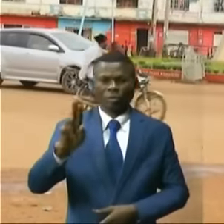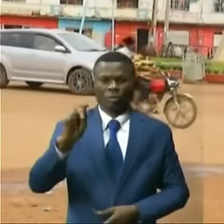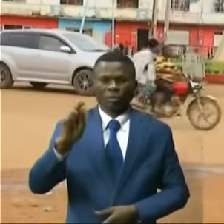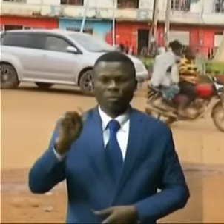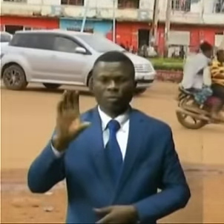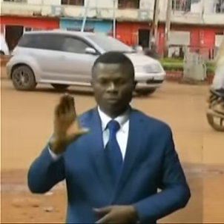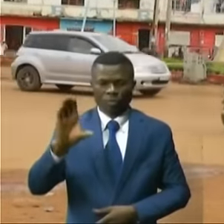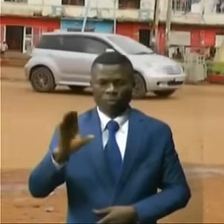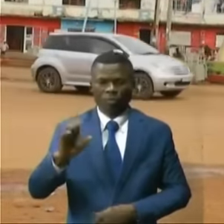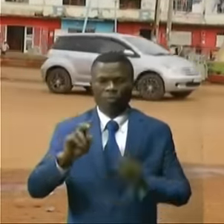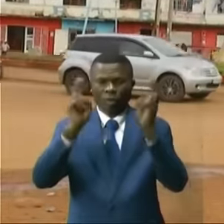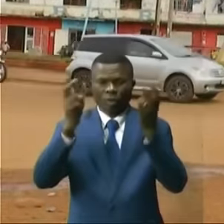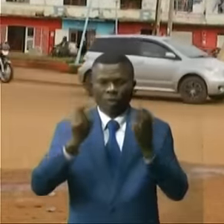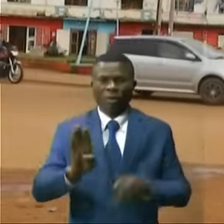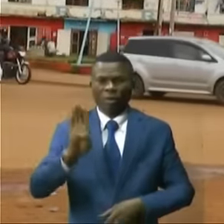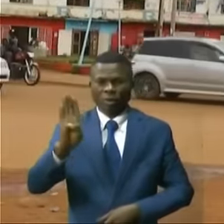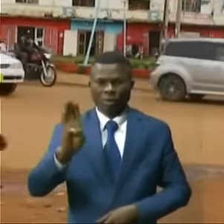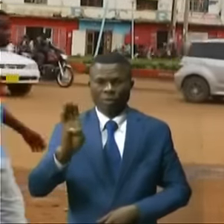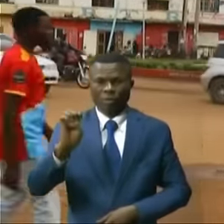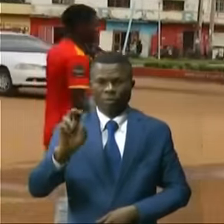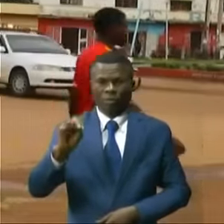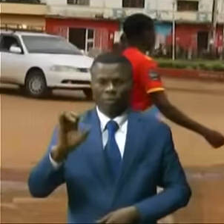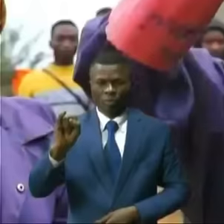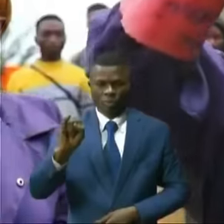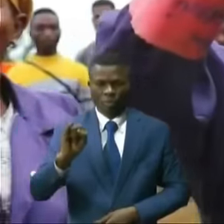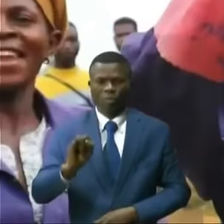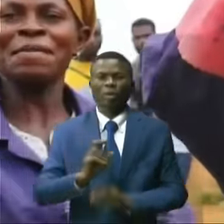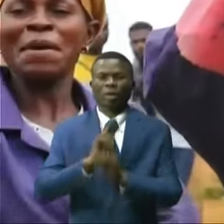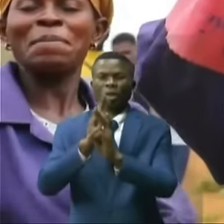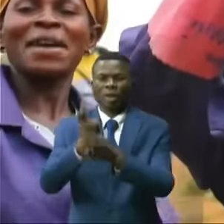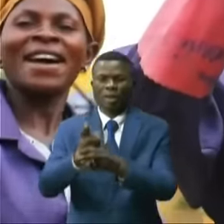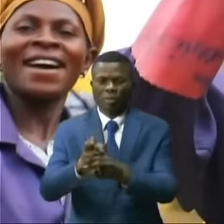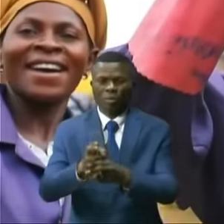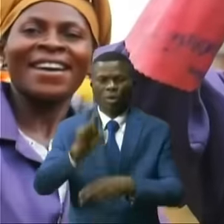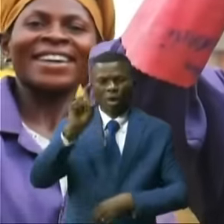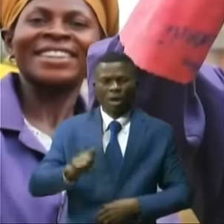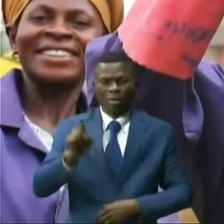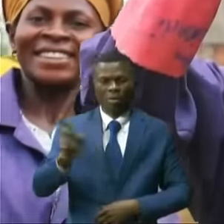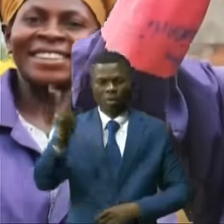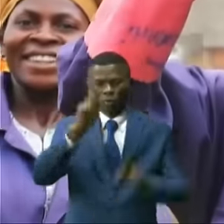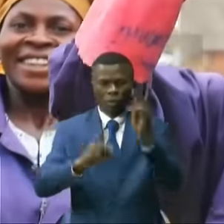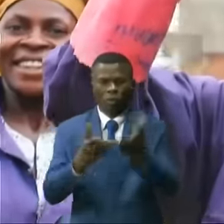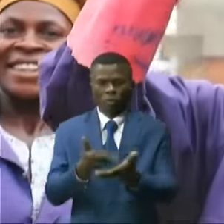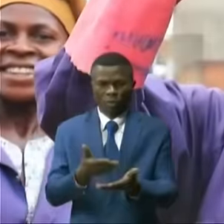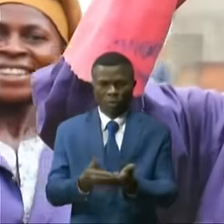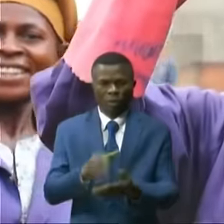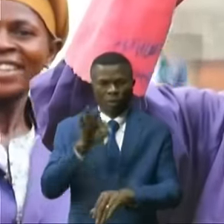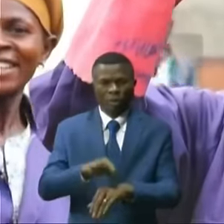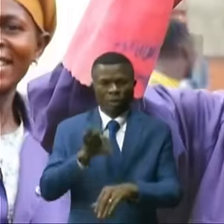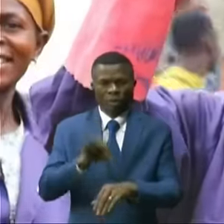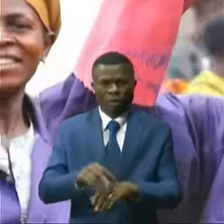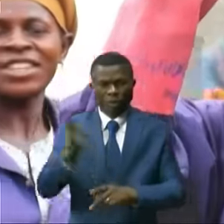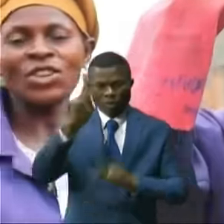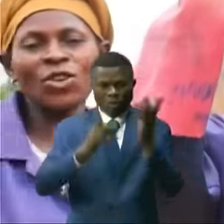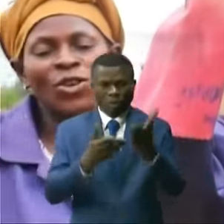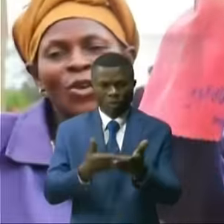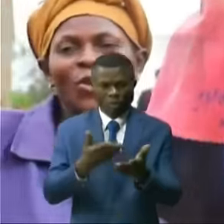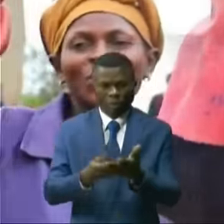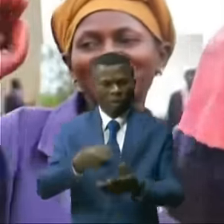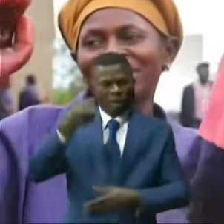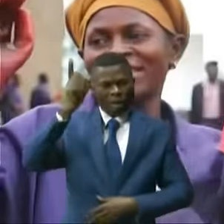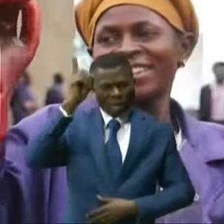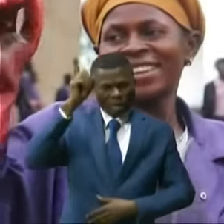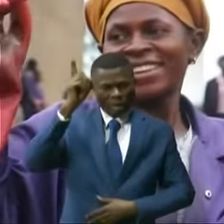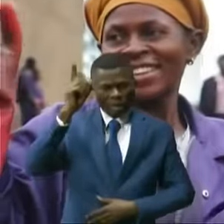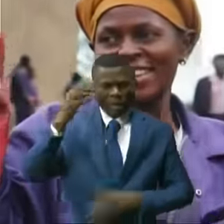sation de Bénin une réponse à l'attente de la population de Bény pour certains c'est l'occasion de cette population longtemps envah par